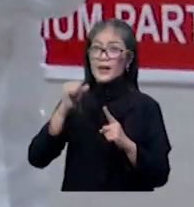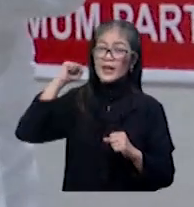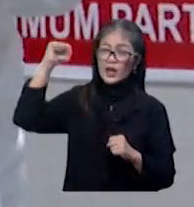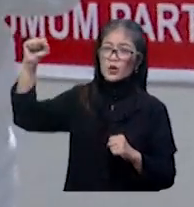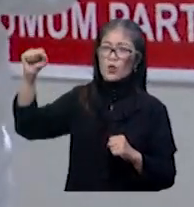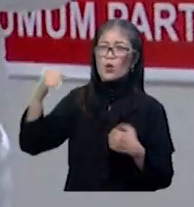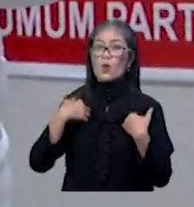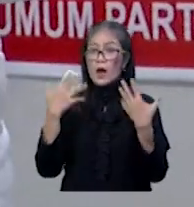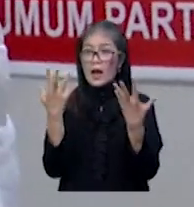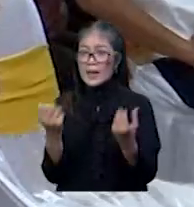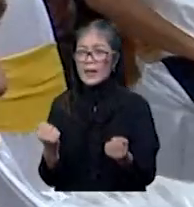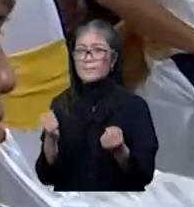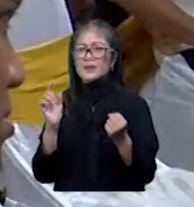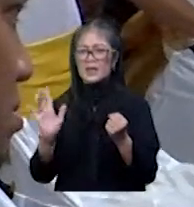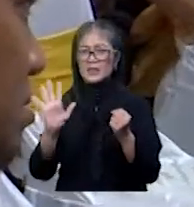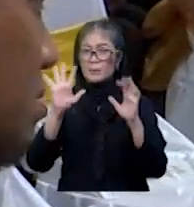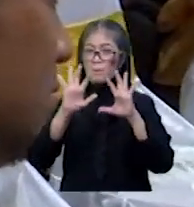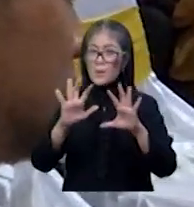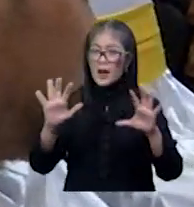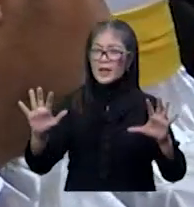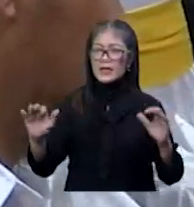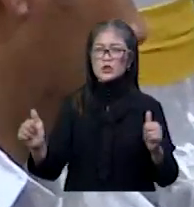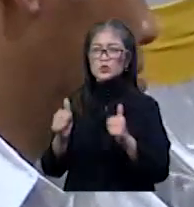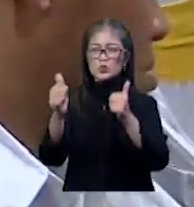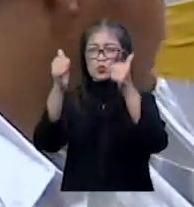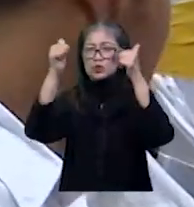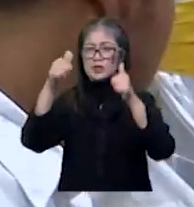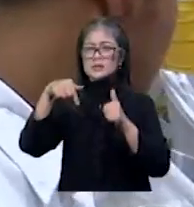digit dan menghantarkan kader partai untuk duduk di Senayan.